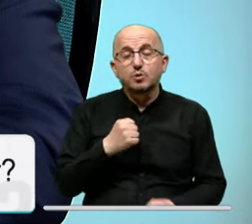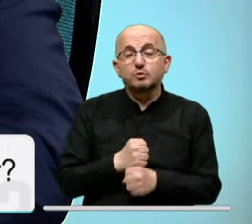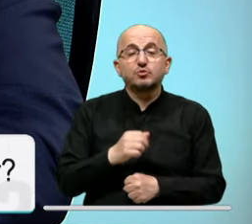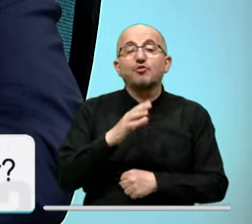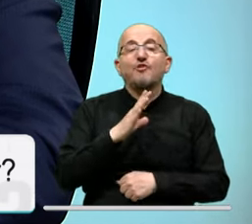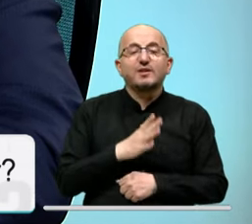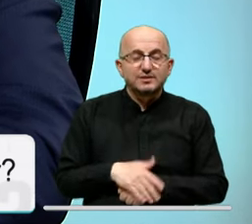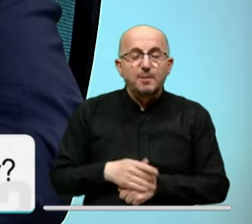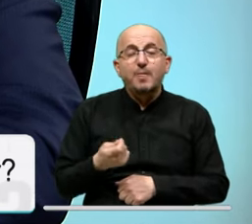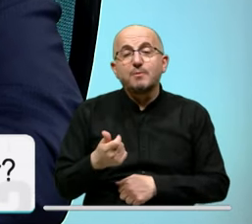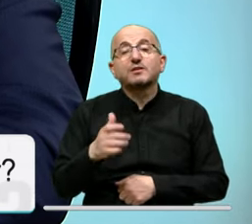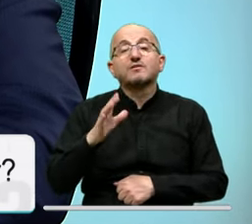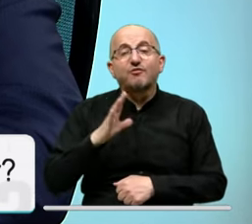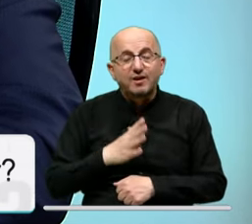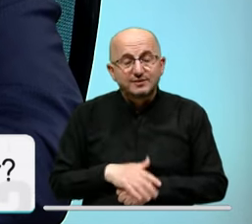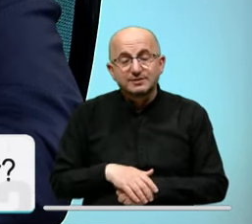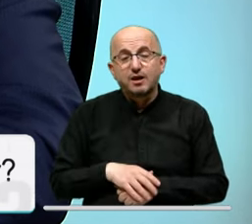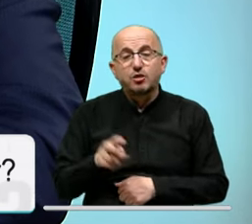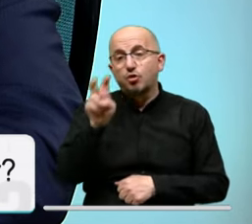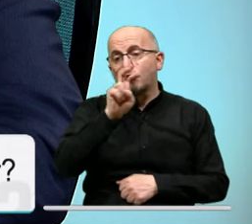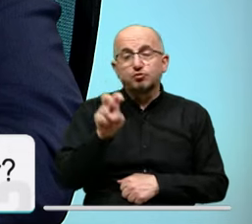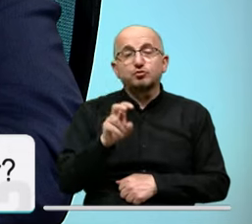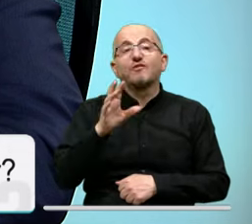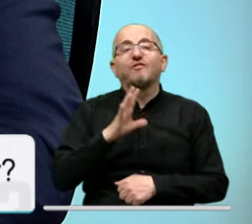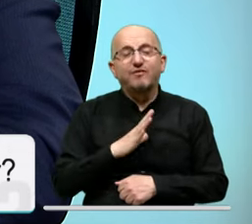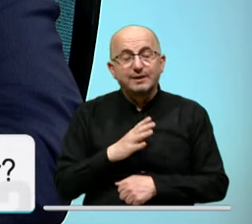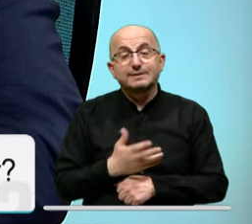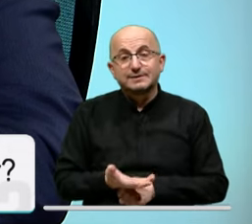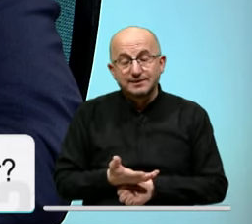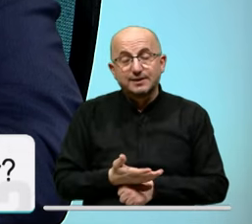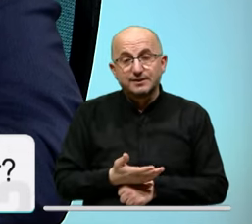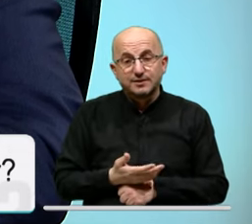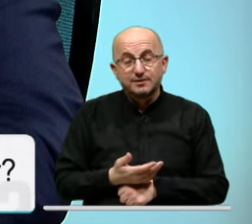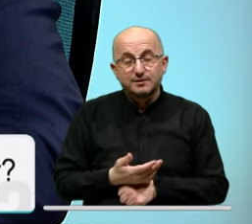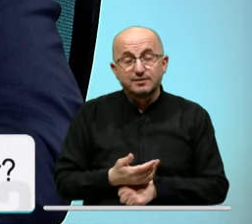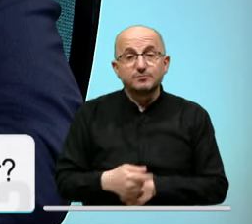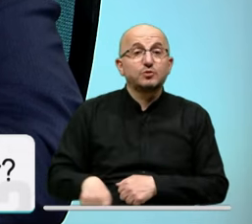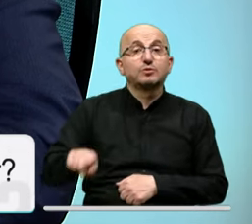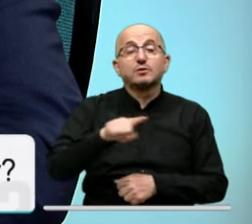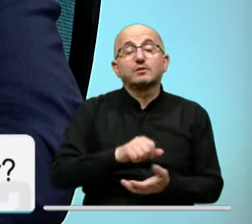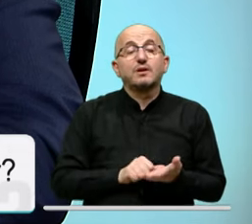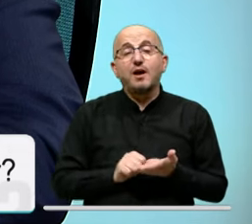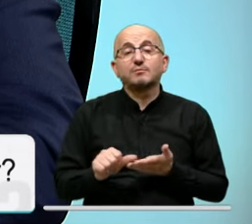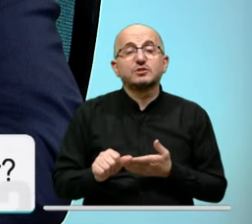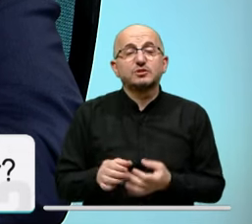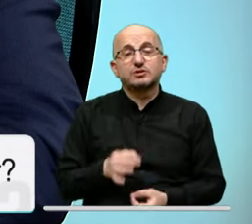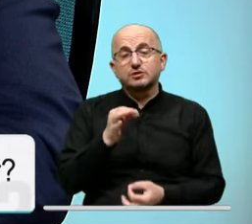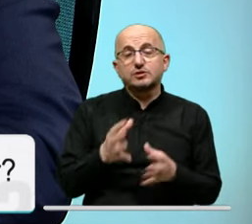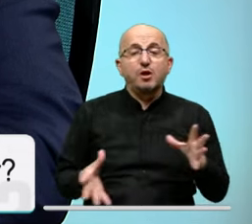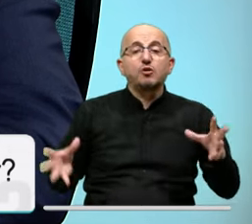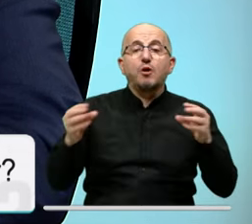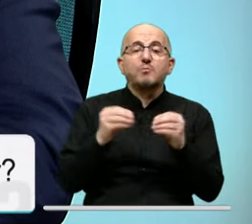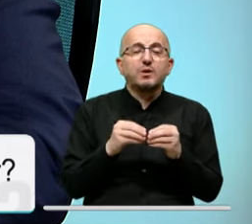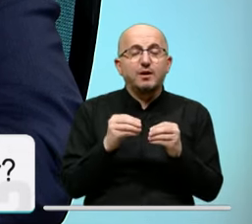varsa parası varsa ya da dövizi var ise bunların hepsini kişi